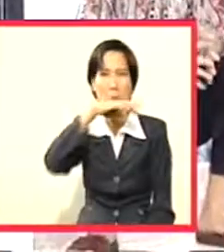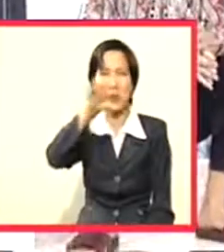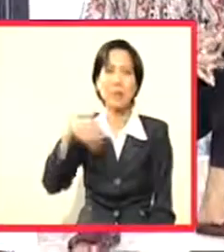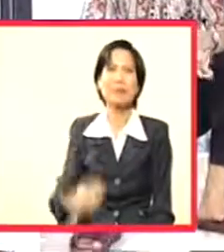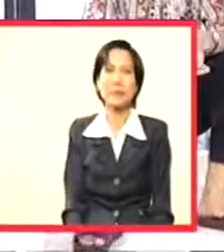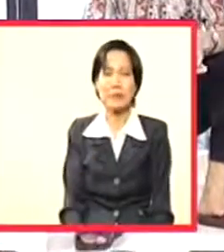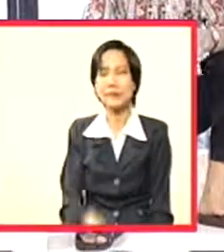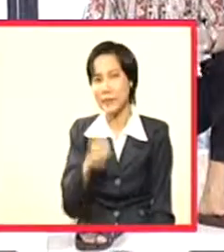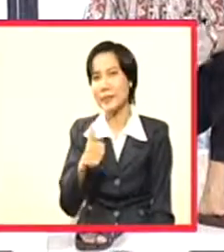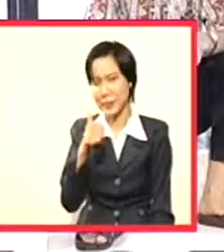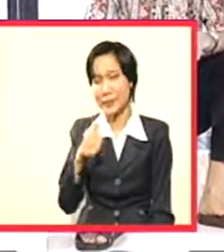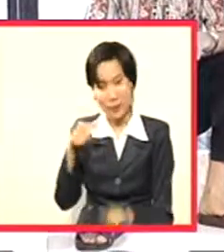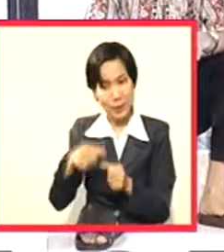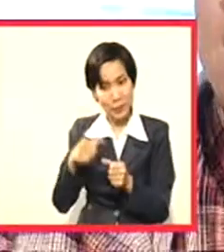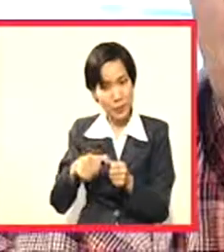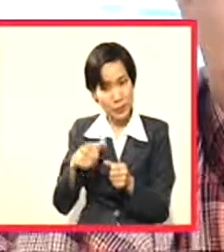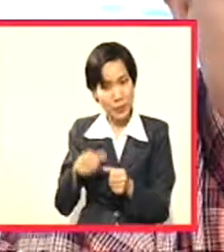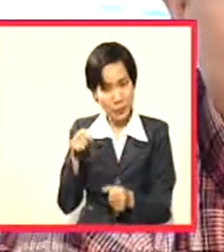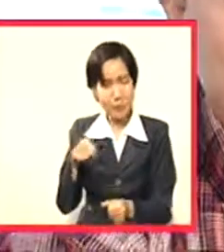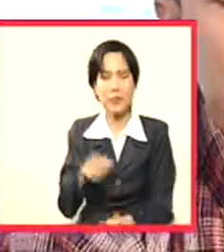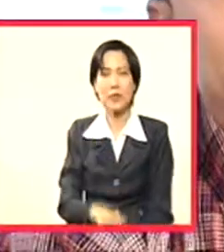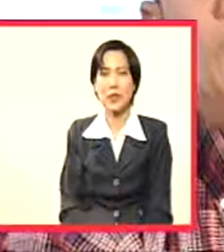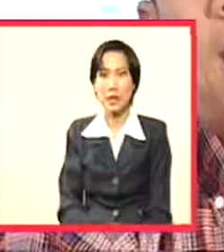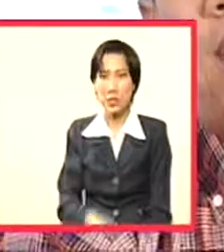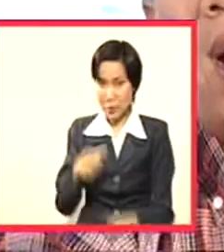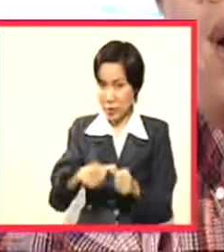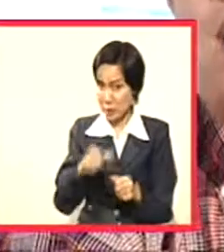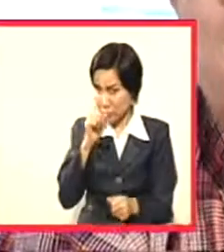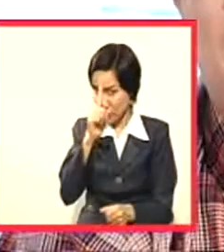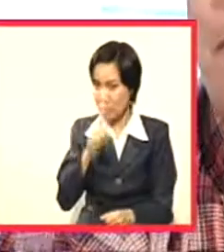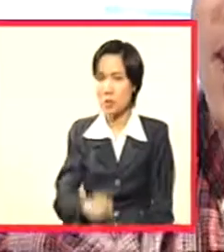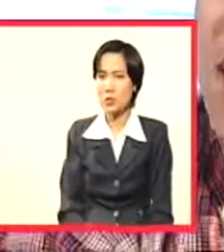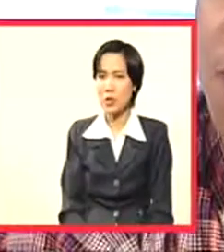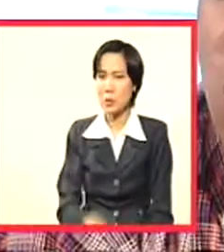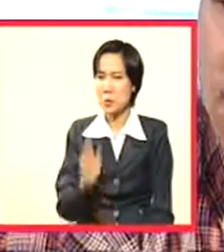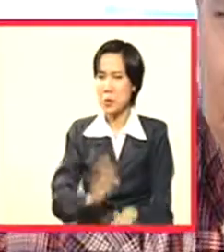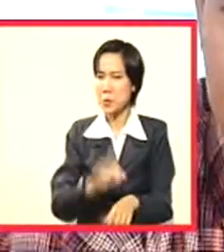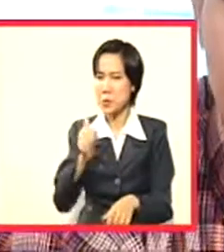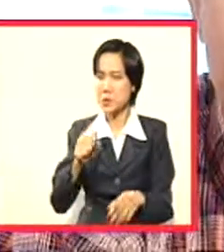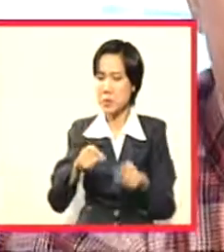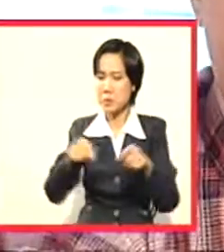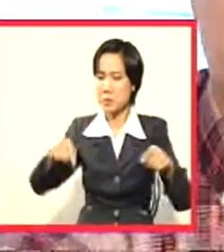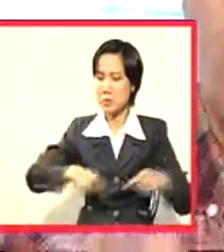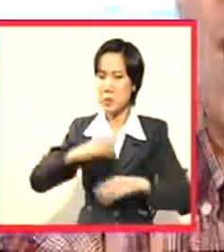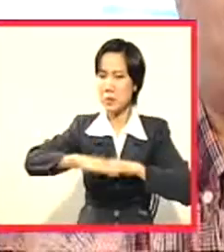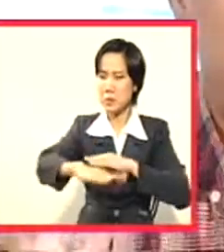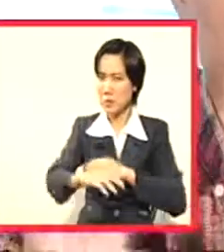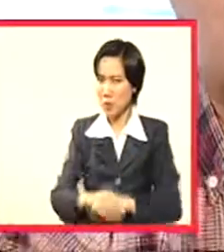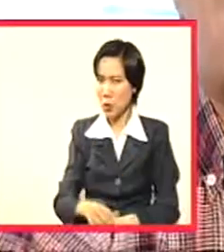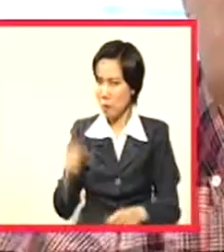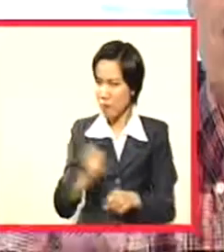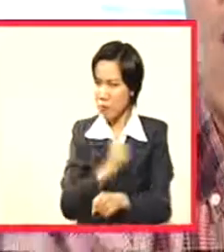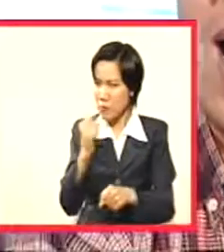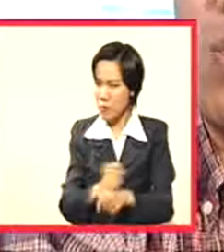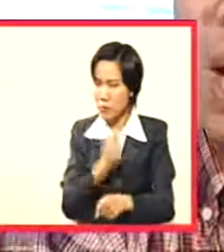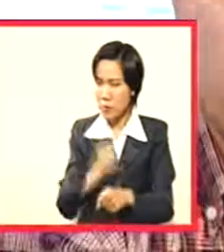ดีเองจำเขาไว้อ่ะดีแต่เองต้องจำไว้อีกอย่างหนึ่งว่าการจะเป็นนักปูกระเบื้องที่ดีน่ะเองต้องหมั่นฝึกฝนห